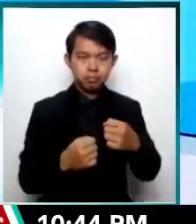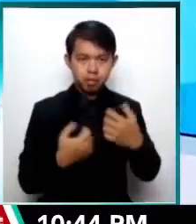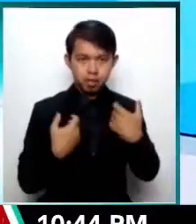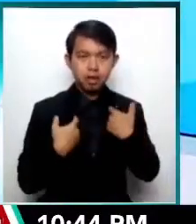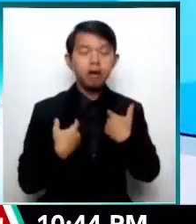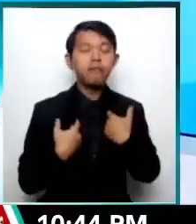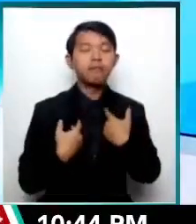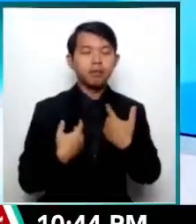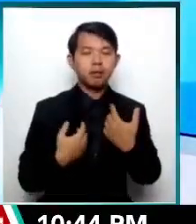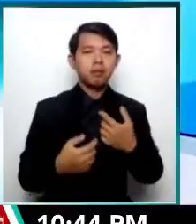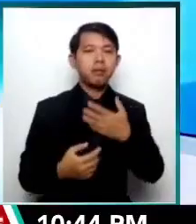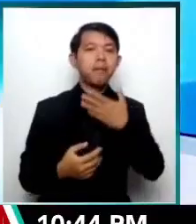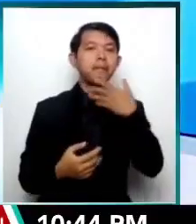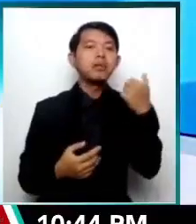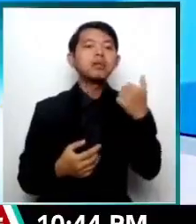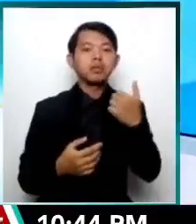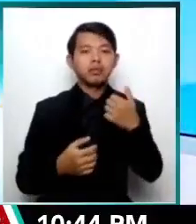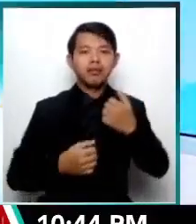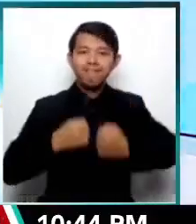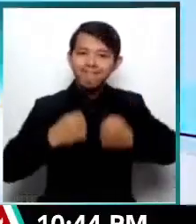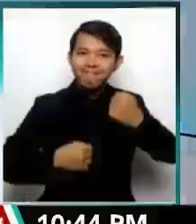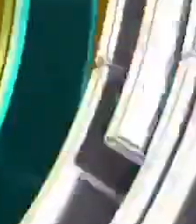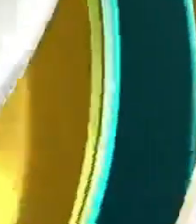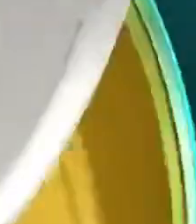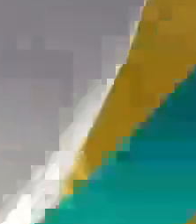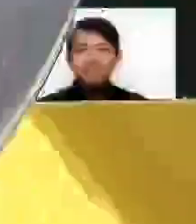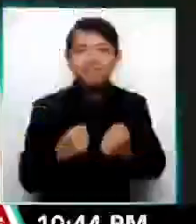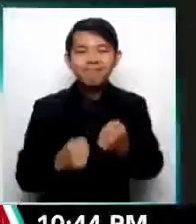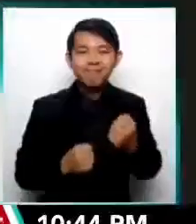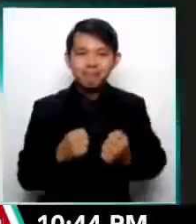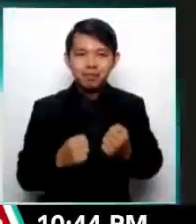isang pag-aaral. Narito ang report ni Von Aquino.